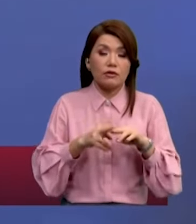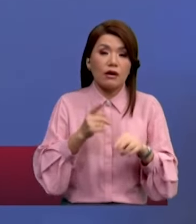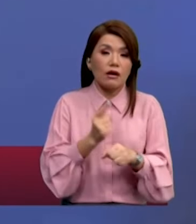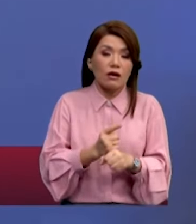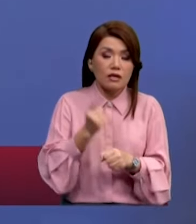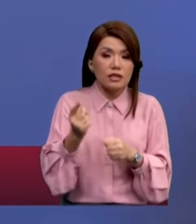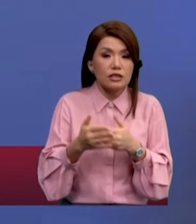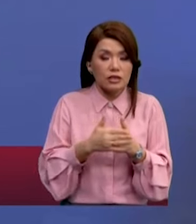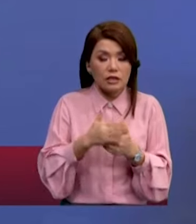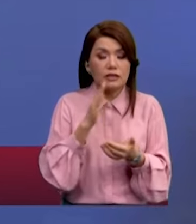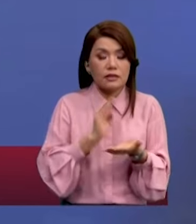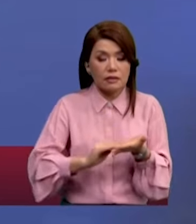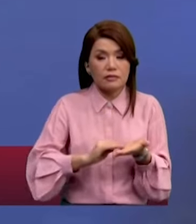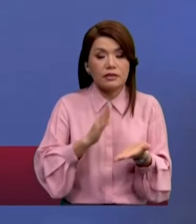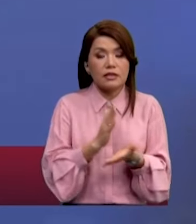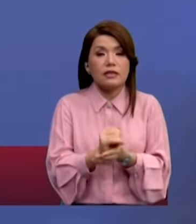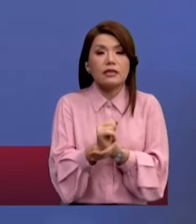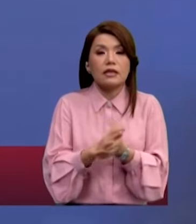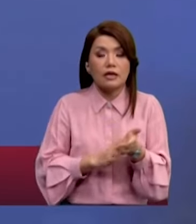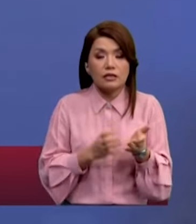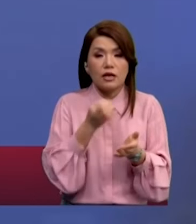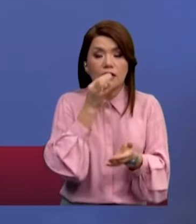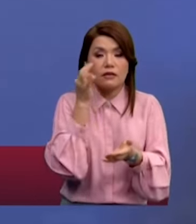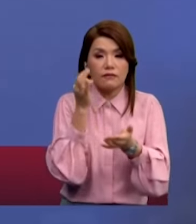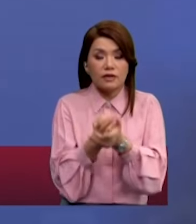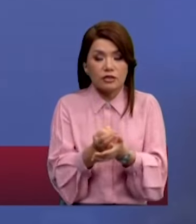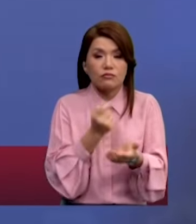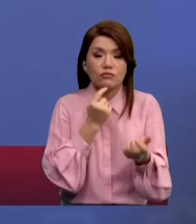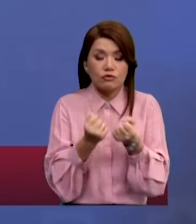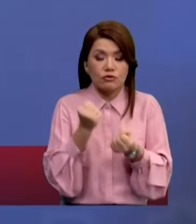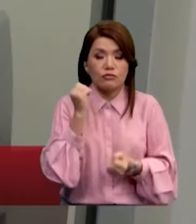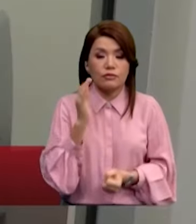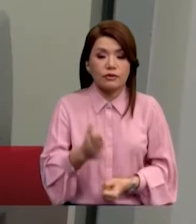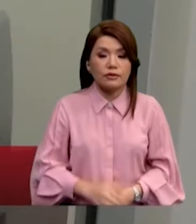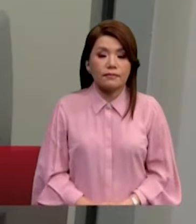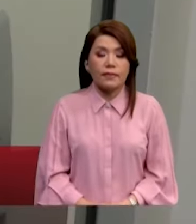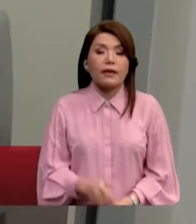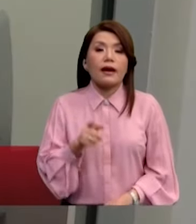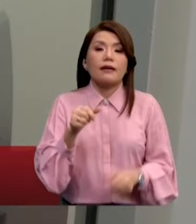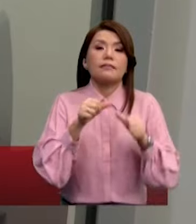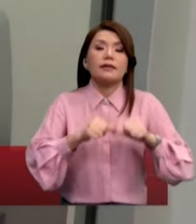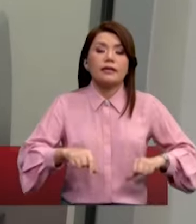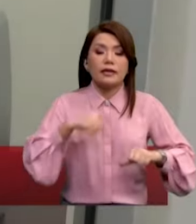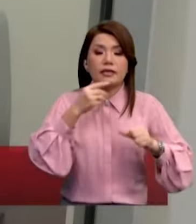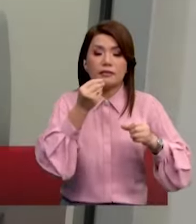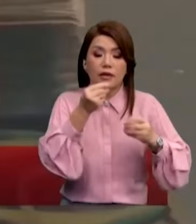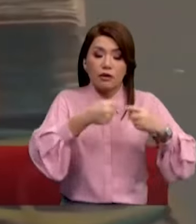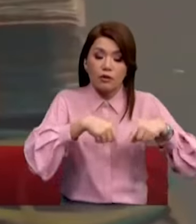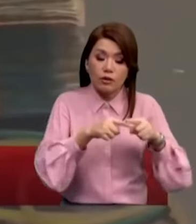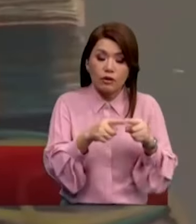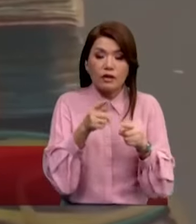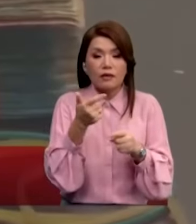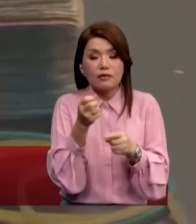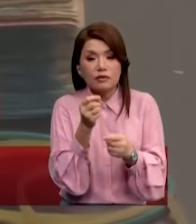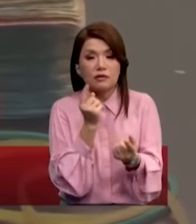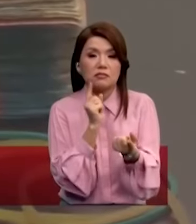жаза қарастырылған. Әрі қарайда бұл жауапкершілік күшейтіле береді. Ал сарапшылар қаржы ұйымдарының борышкерлермен